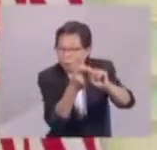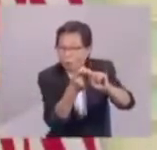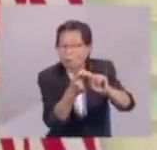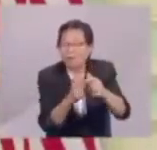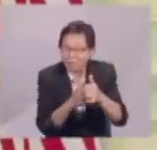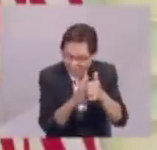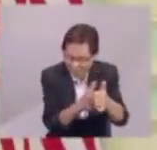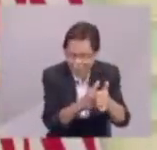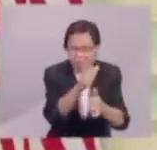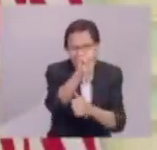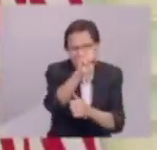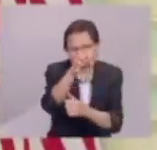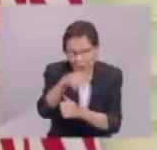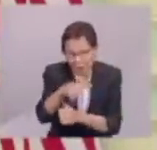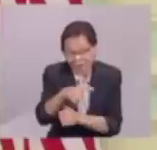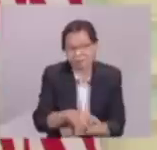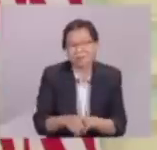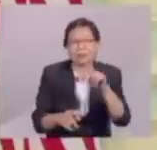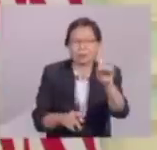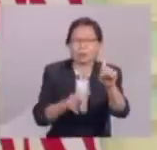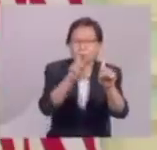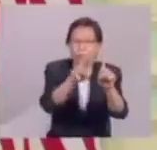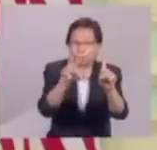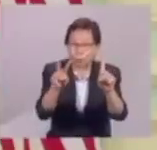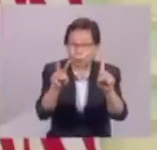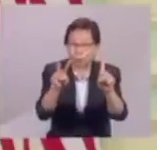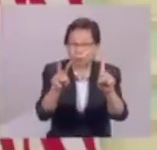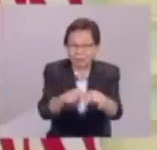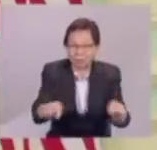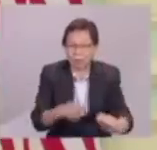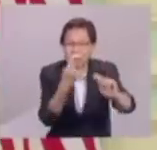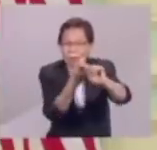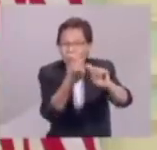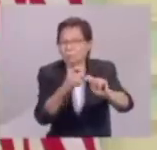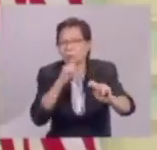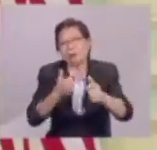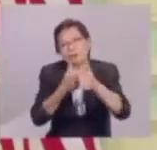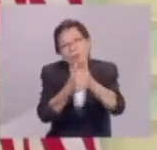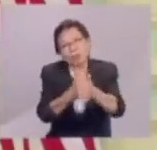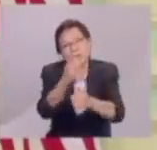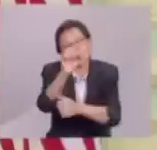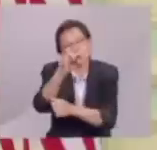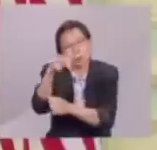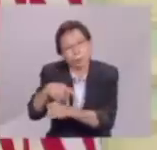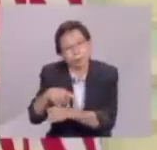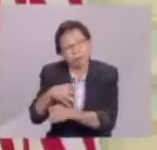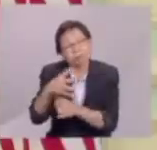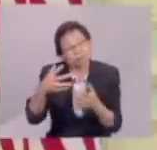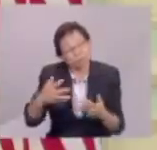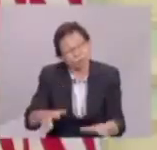patuh SOP, manakala 122 tapak binaan tidak patuh SOP dan